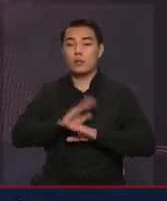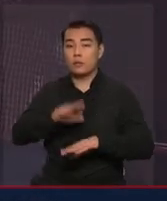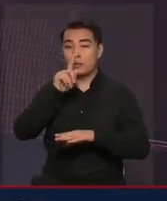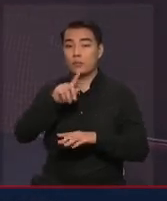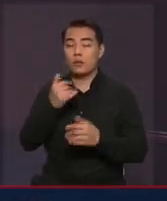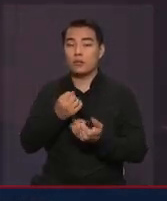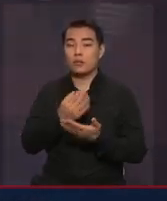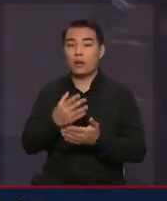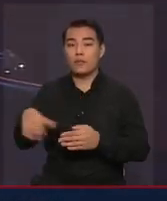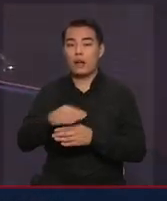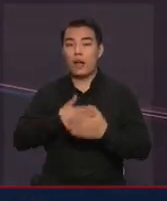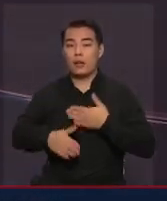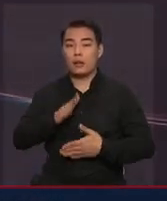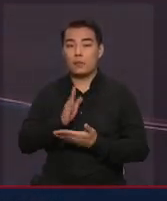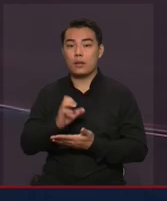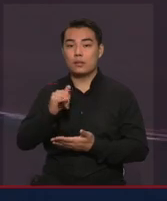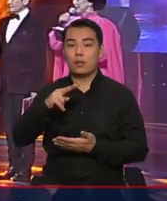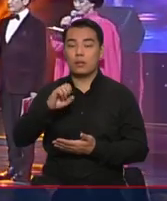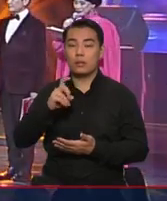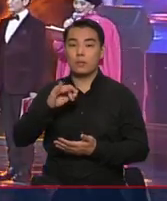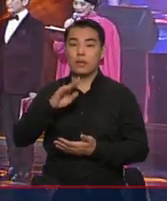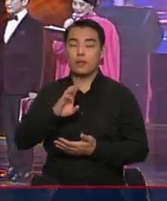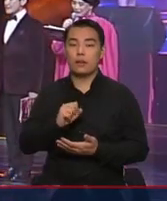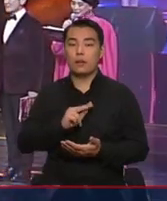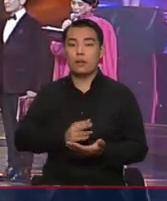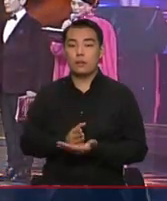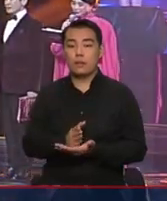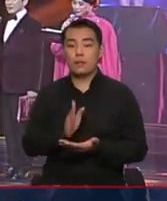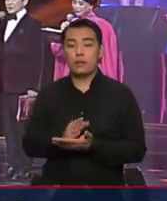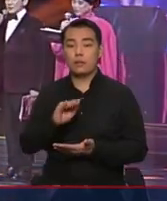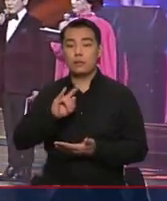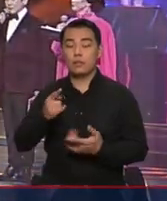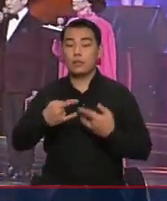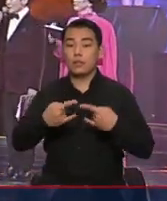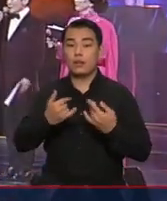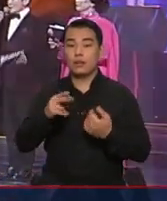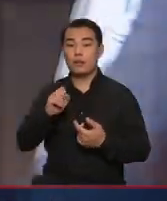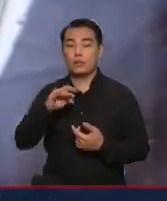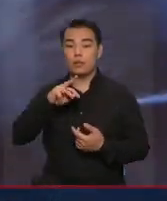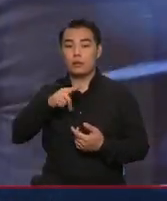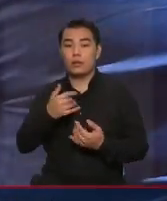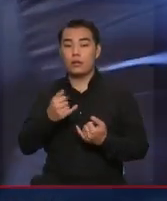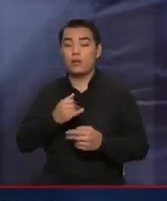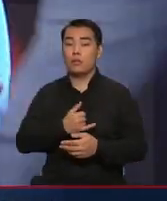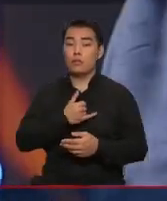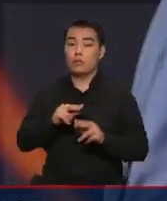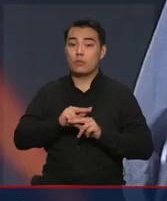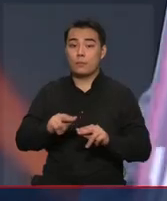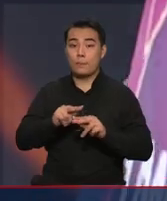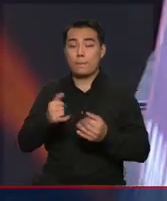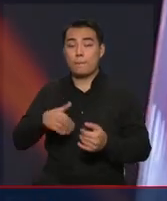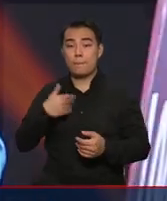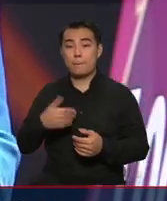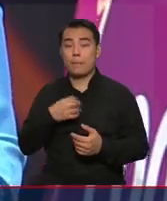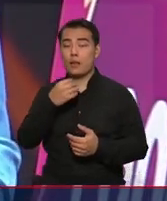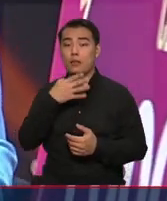бағаланғаны көңілге қуаныш сыйлайды. Сәуле Сағынбаеваның да еңбегі елеусіз қалмады. Жібек Жолы телеарнасы дефектолог мұғалімнің қоғамға тигізген пайдасы үшін